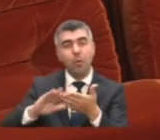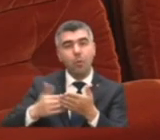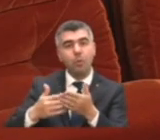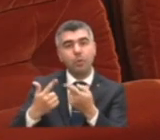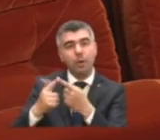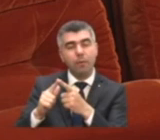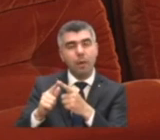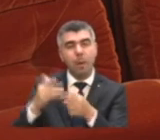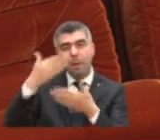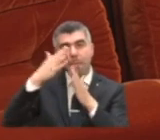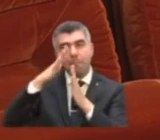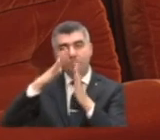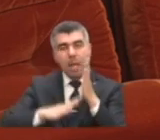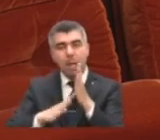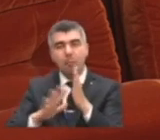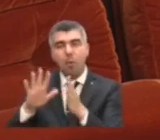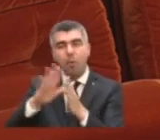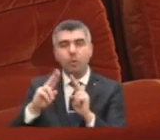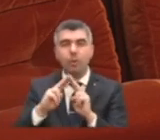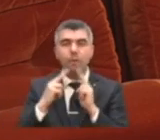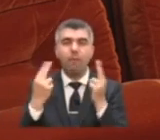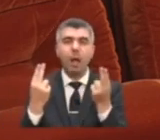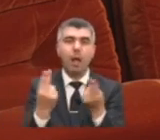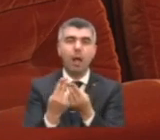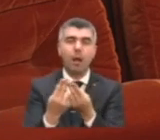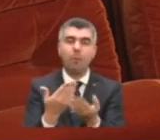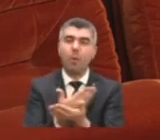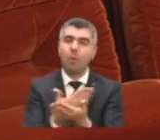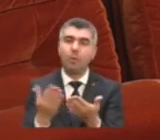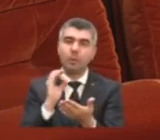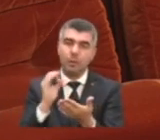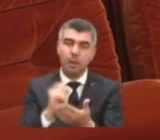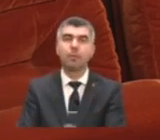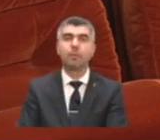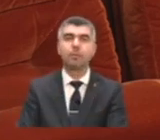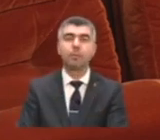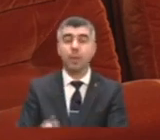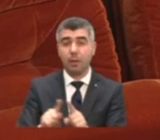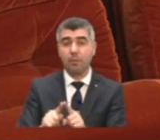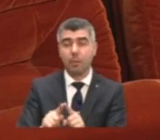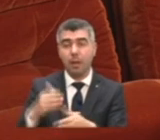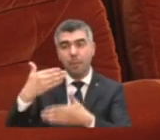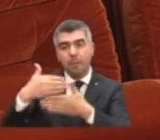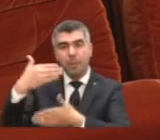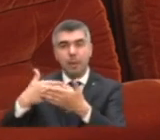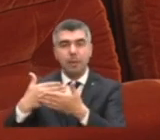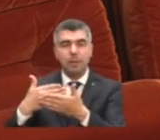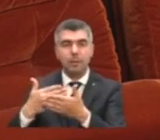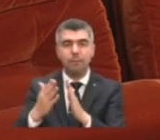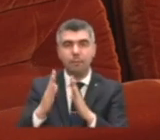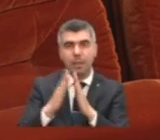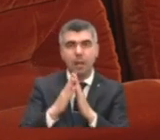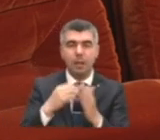واقع المغاربة والعيش ديال جميع المغاربة والقدرة الشرائية ديالهم. ولكن في القطاع اللي تندبر أكيد ونعطيك